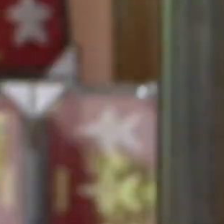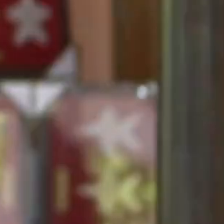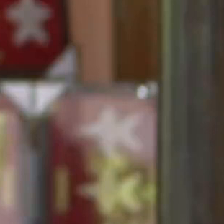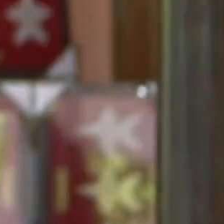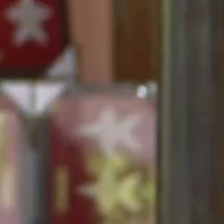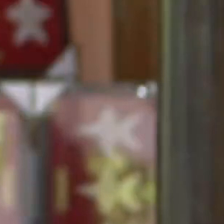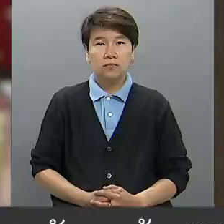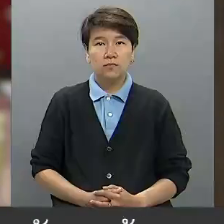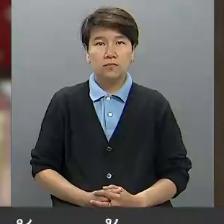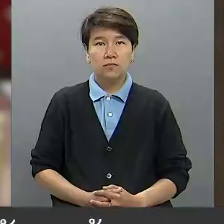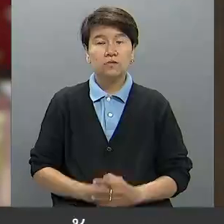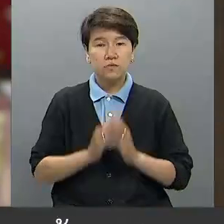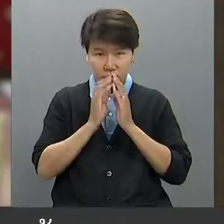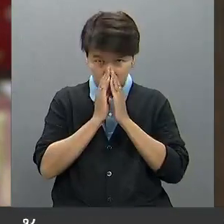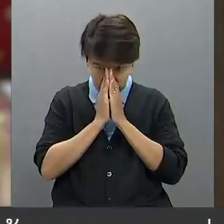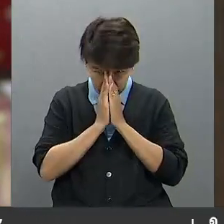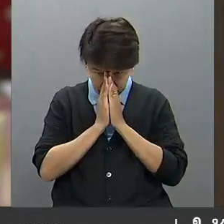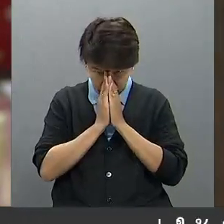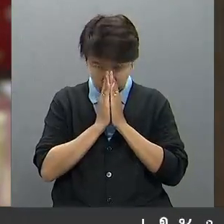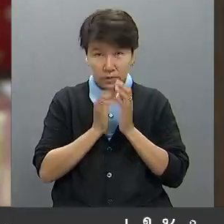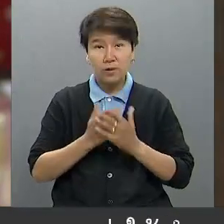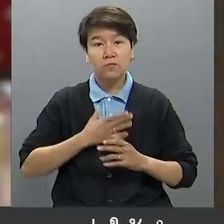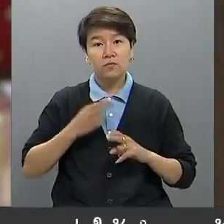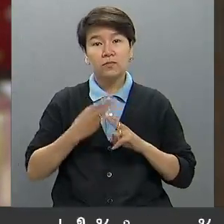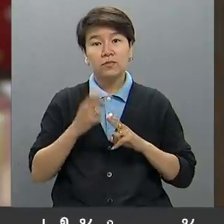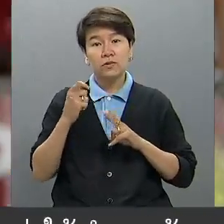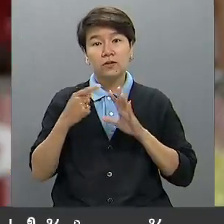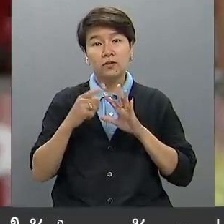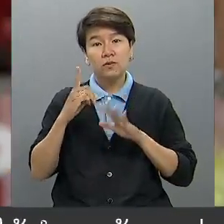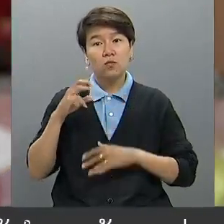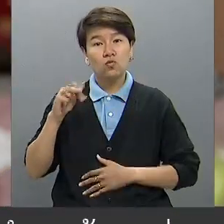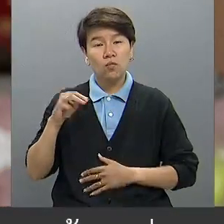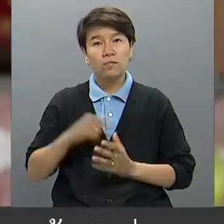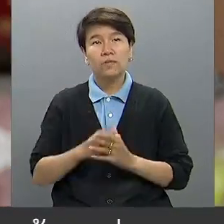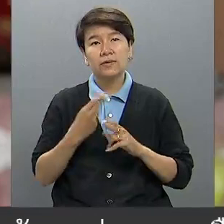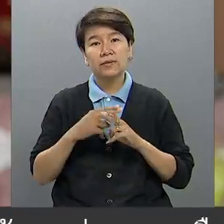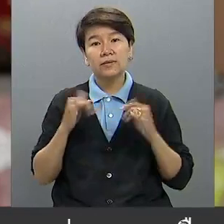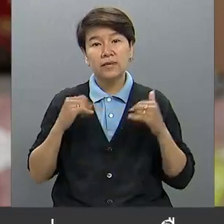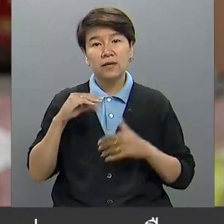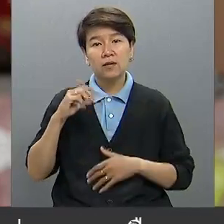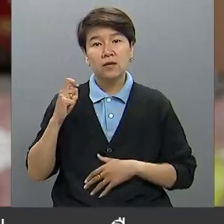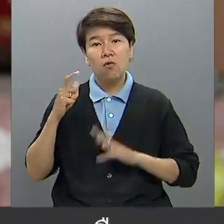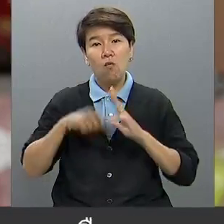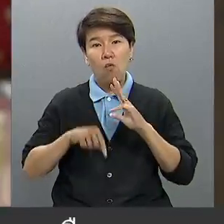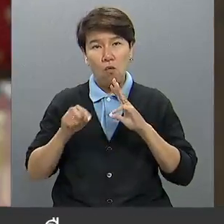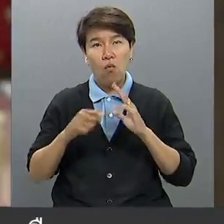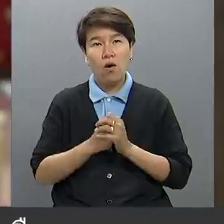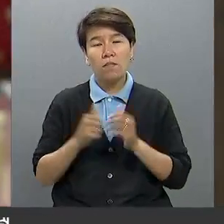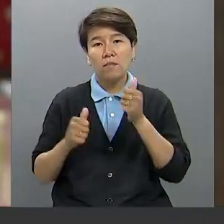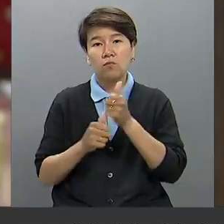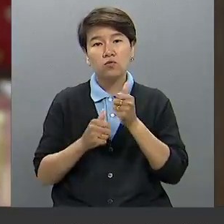สวัสดีครับผมชื่ออุดมโฉมงามนะครับชื่อเล่นชื่อโอนะครับก็เป็นผู้ช่วยผู้ใหญ่บ้านหมู่ที่3บ้านถ้ำหล